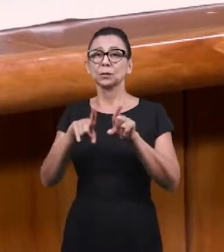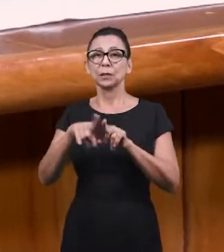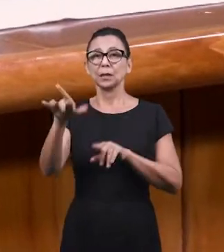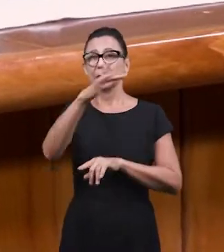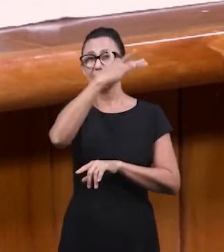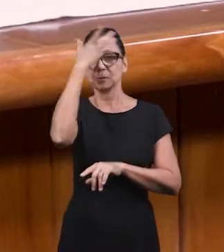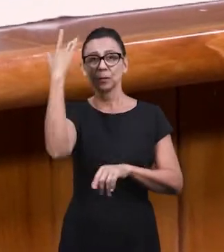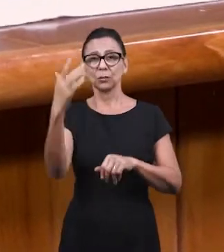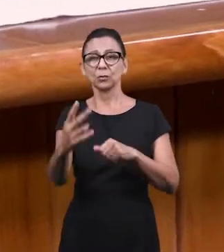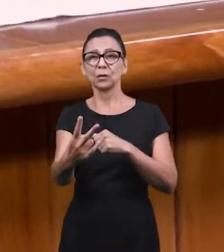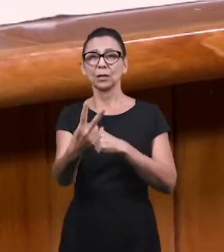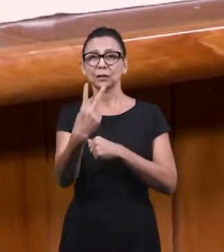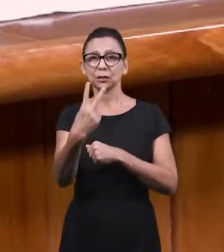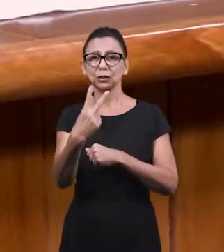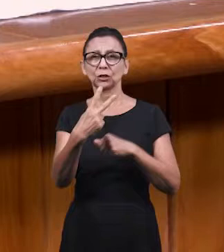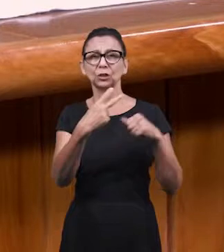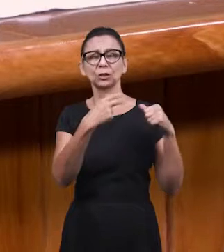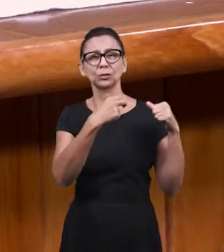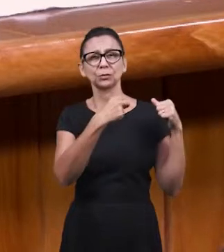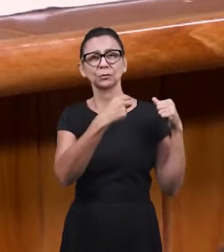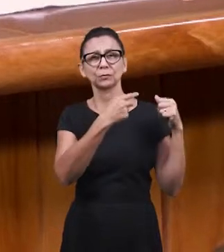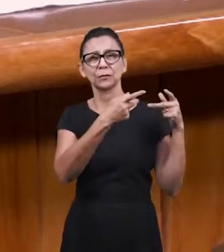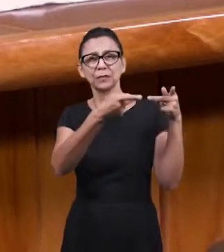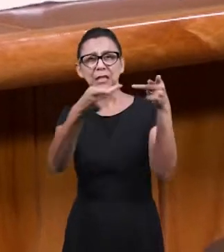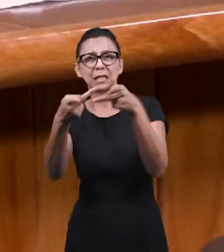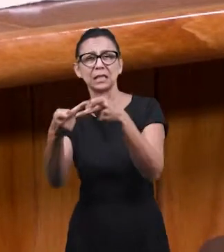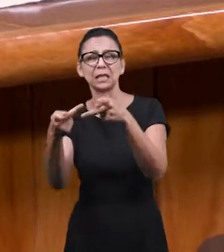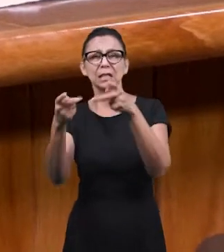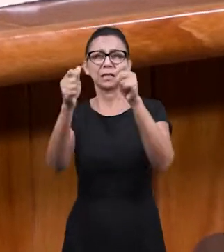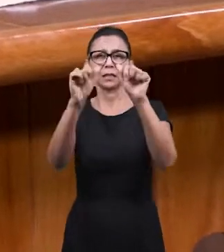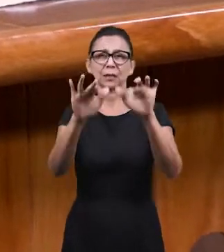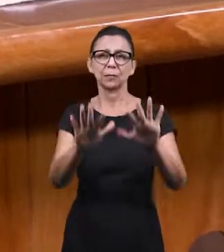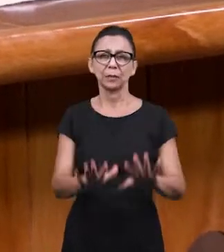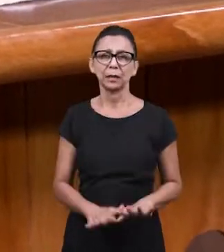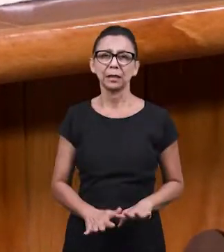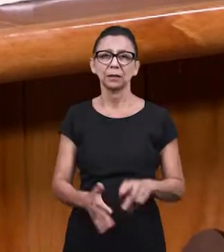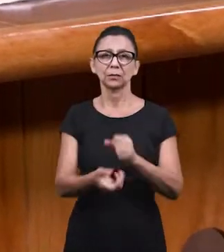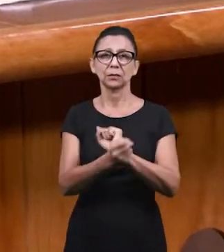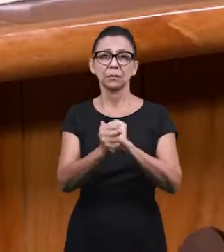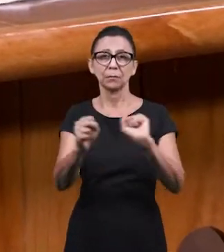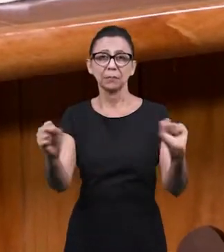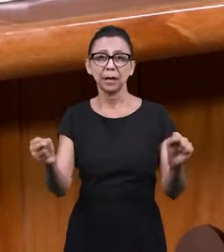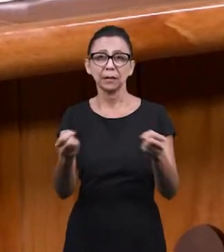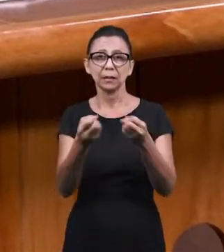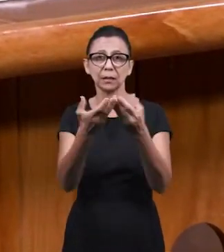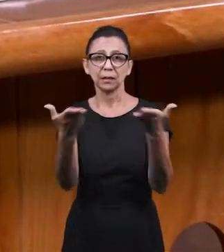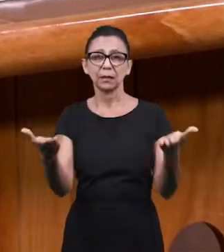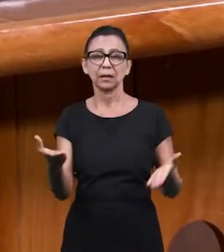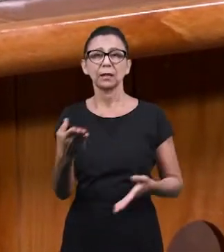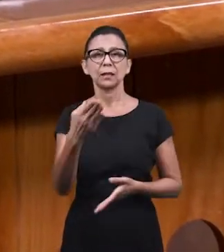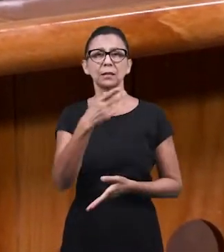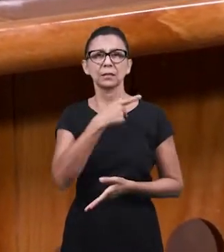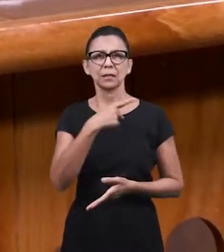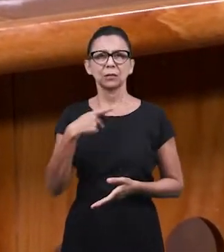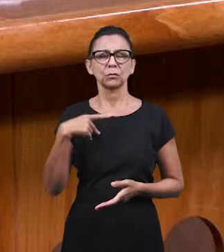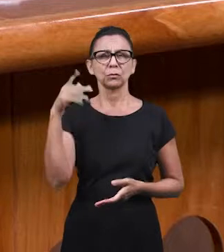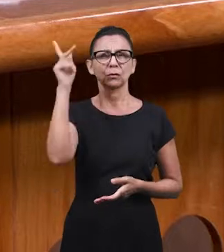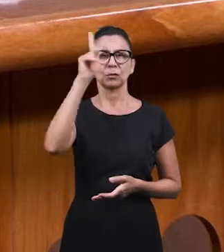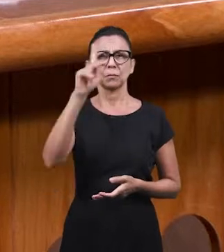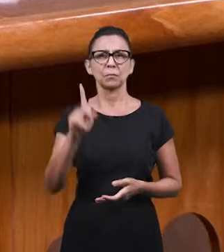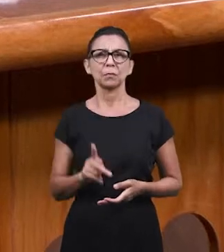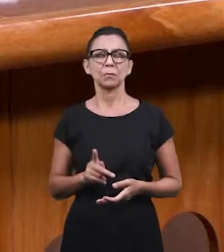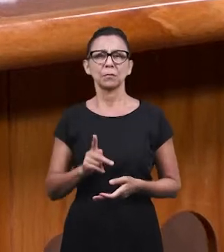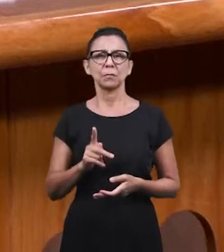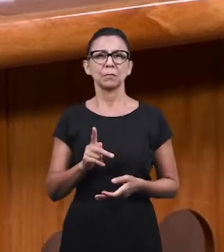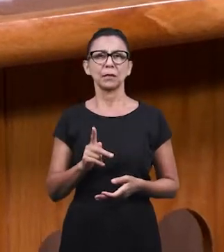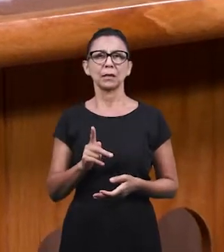qui nous regardent avec ta grâce en ce moment, puissent avoir une bénédiction